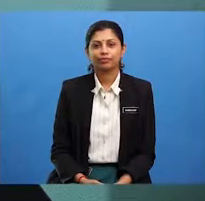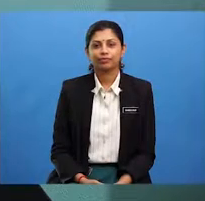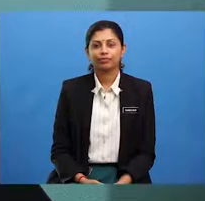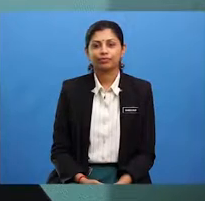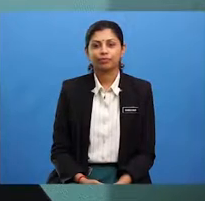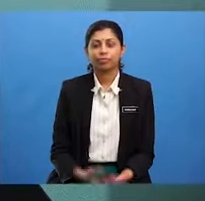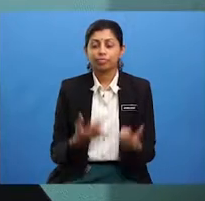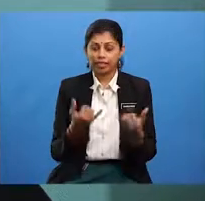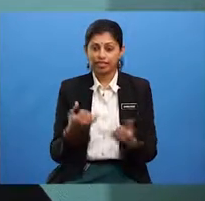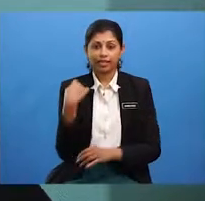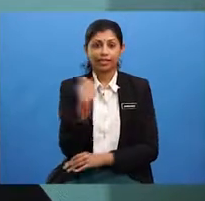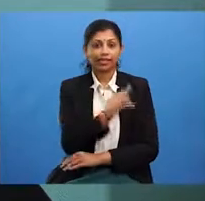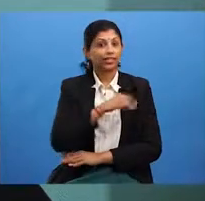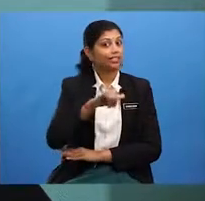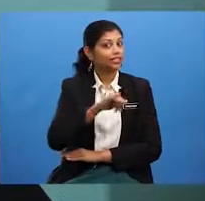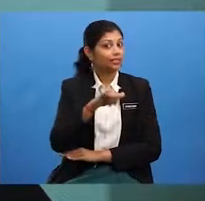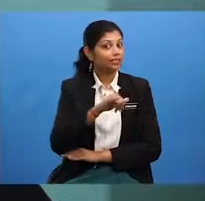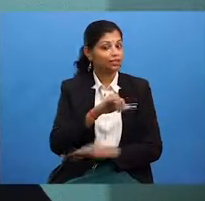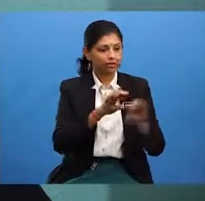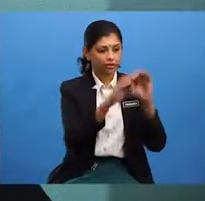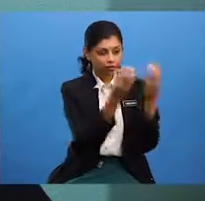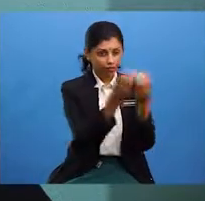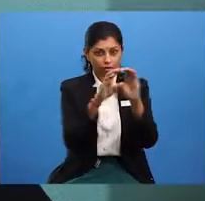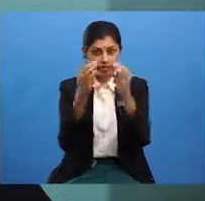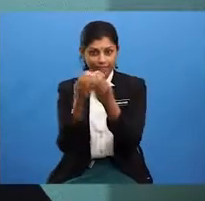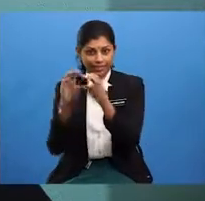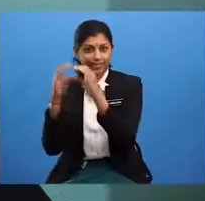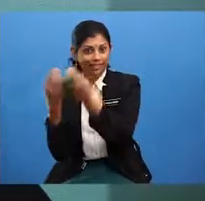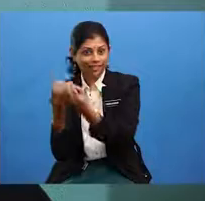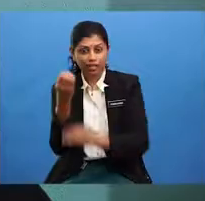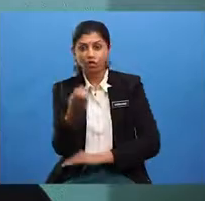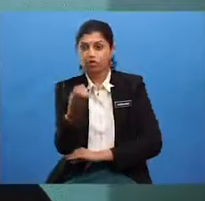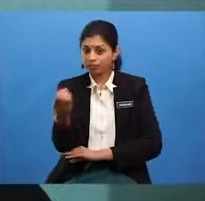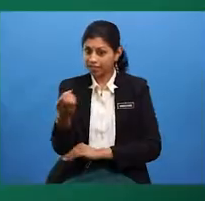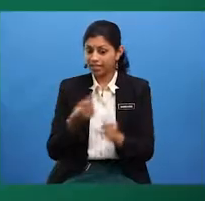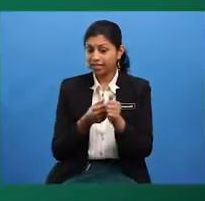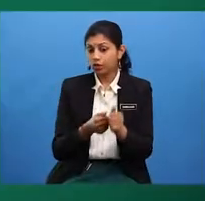pasti objek yang dihasilkan daripada bahan-bahan itu tadi.